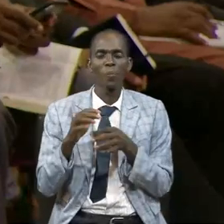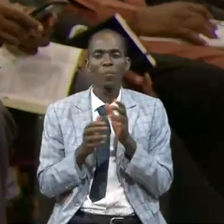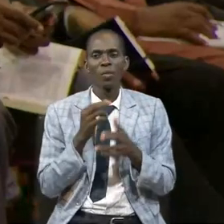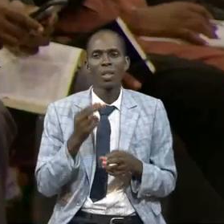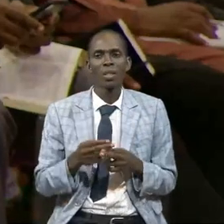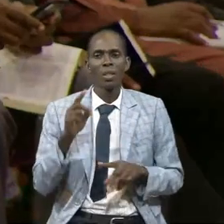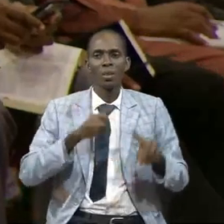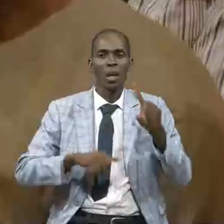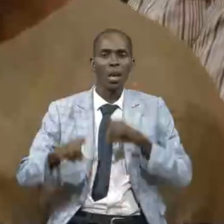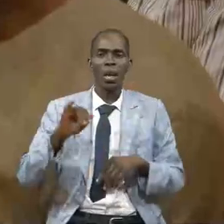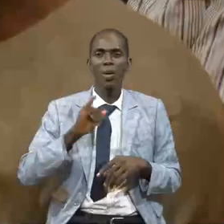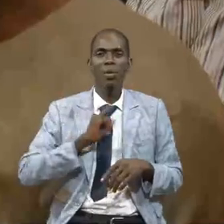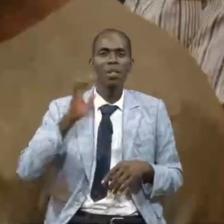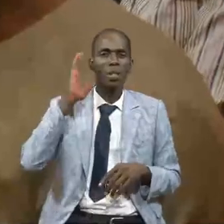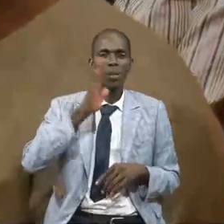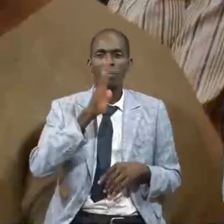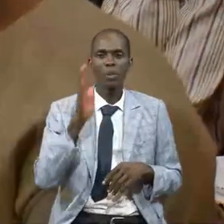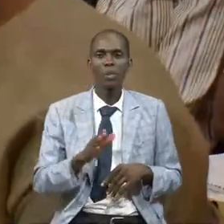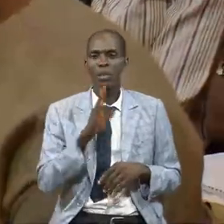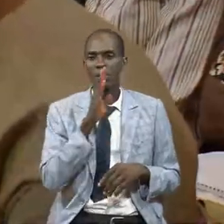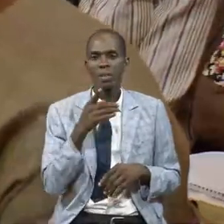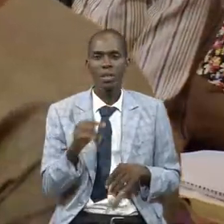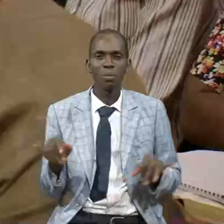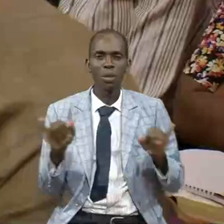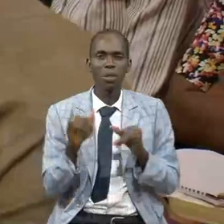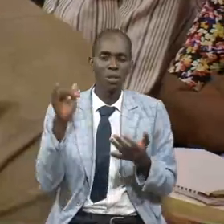ne serai plus le même.